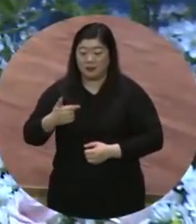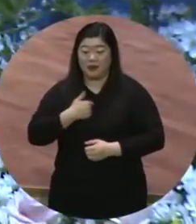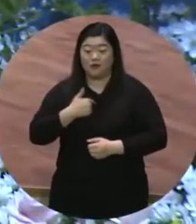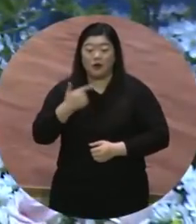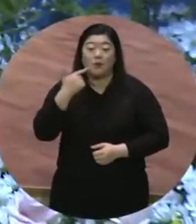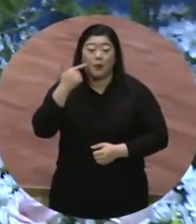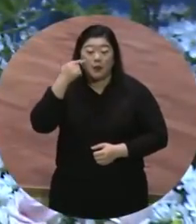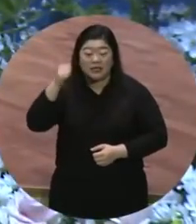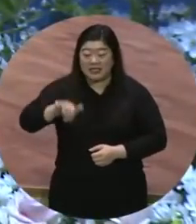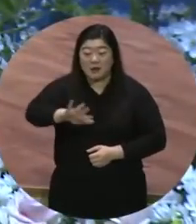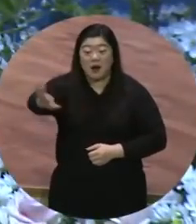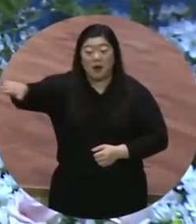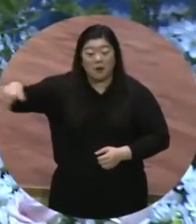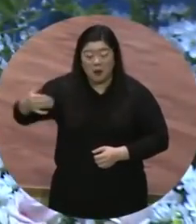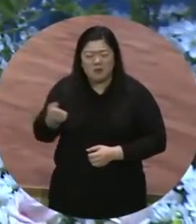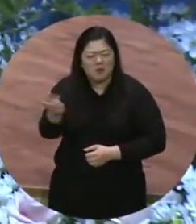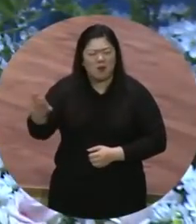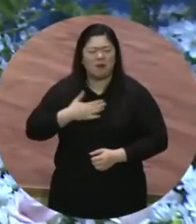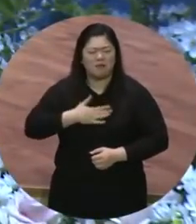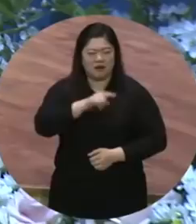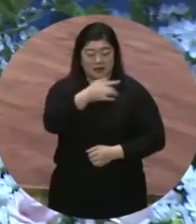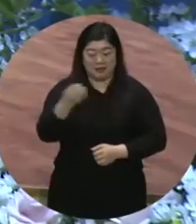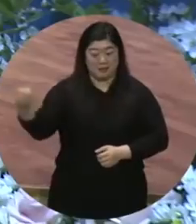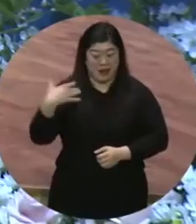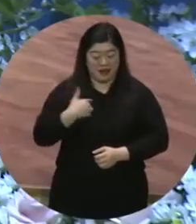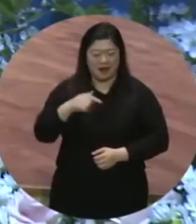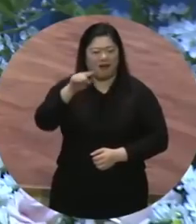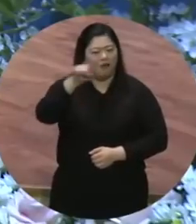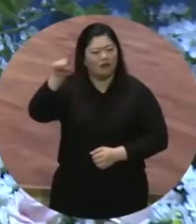보고 전설적 인물이라 합니다.